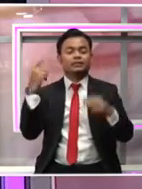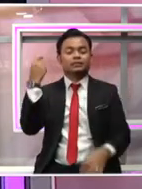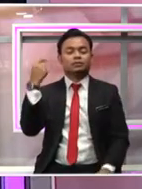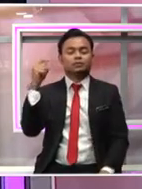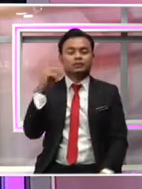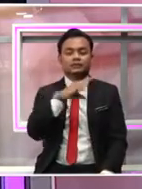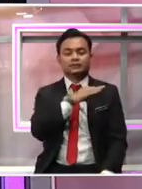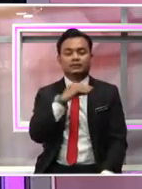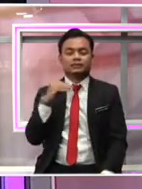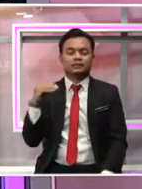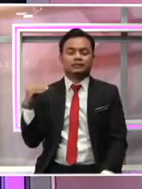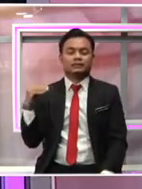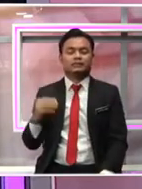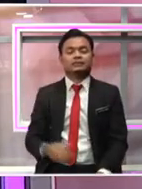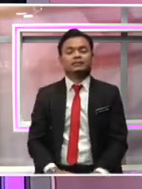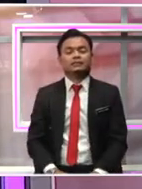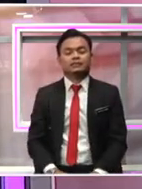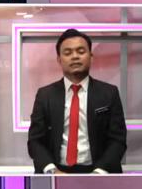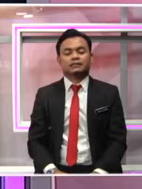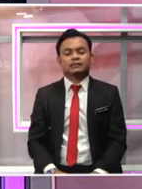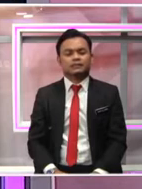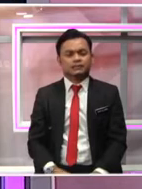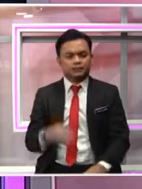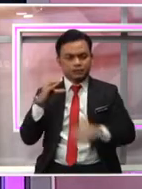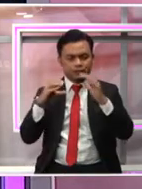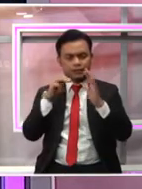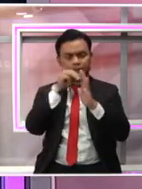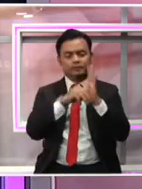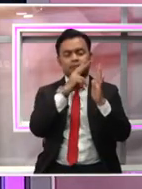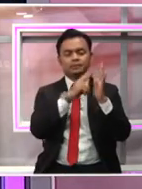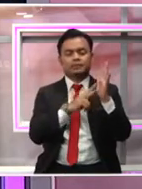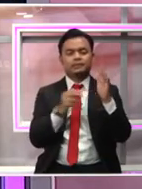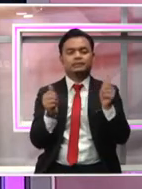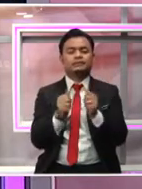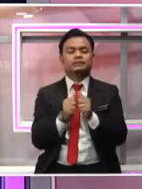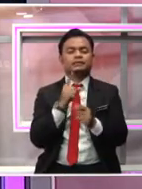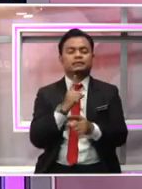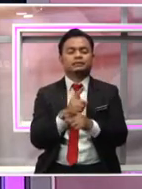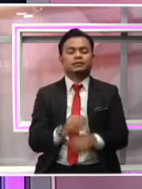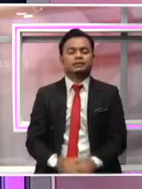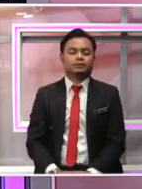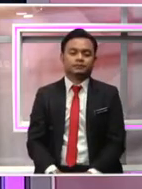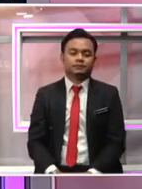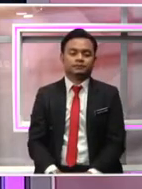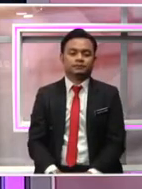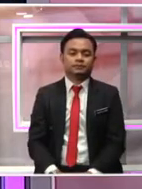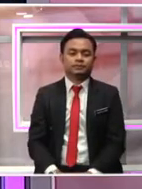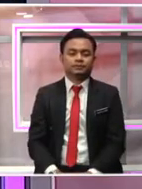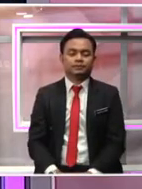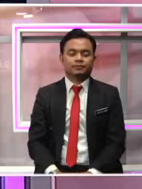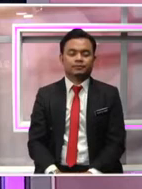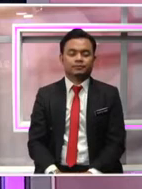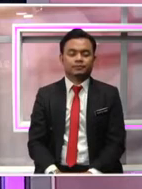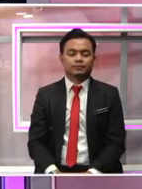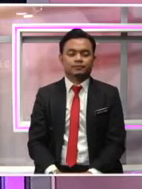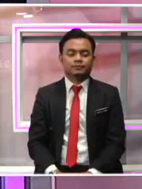membaca tidak belajar cari membaca dengan intonasi yang betul perkataan yang betul susun